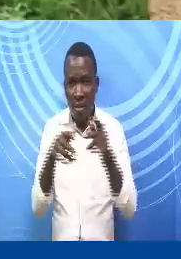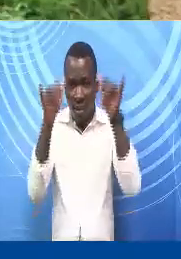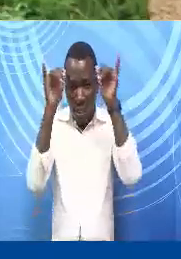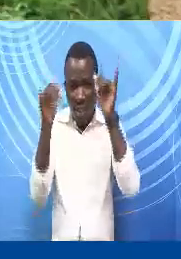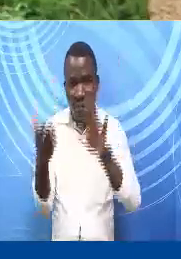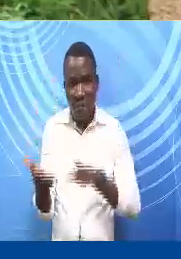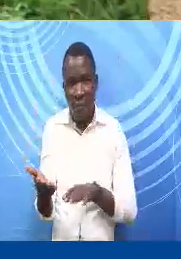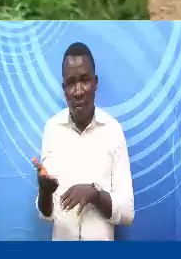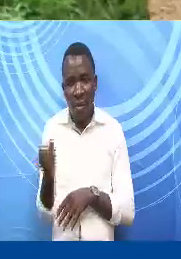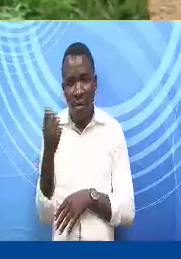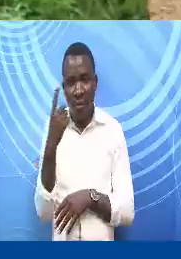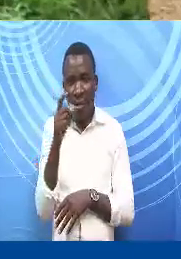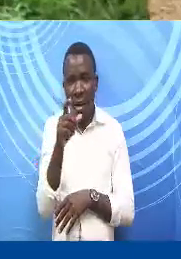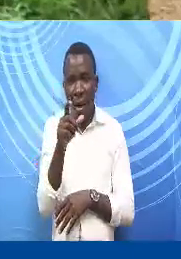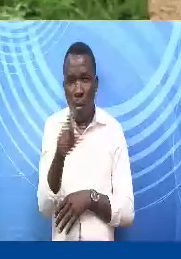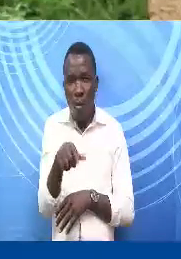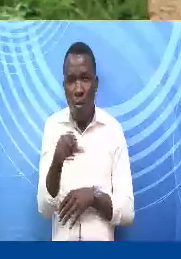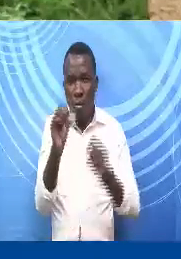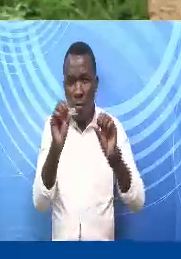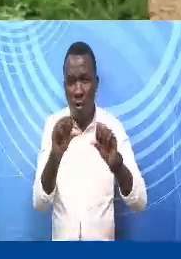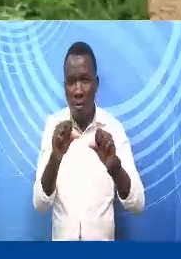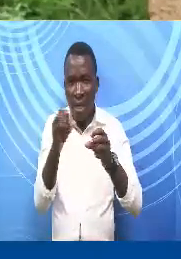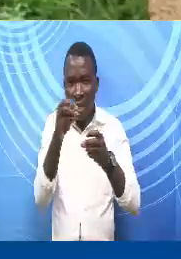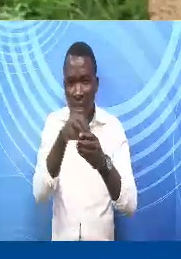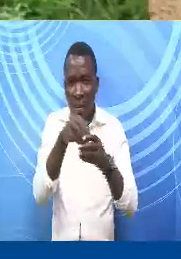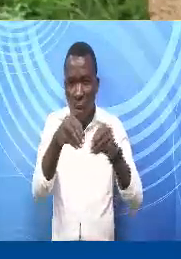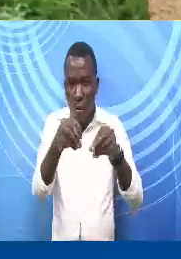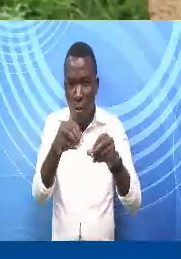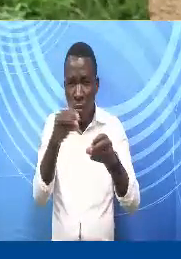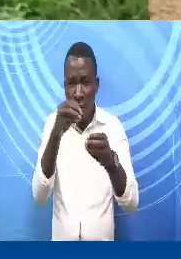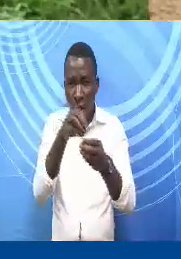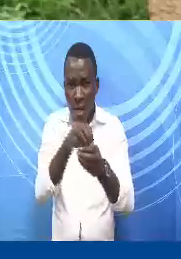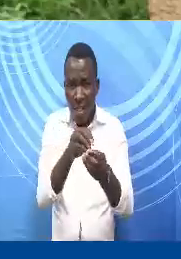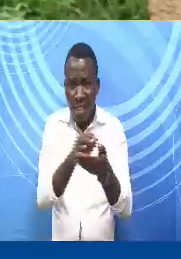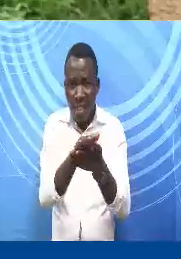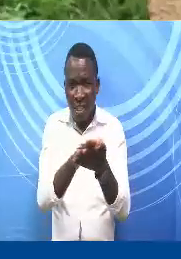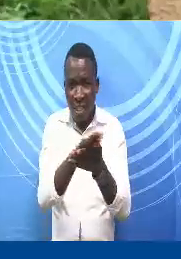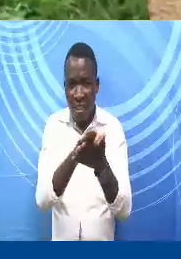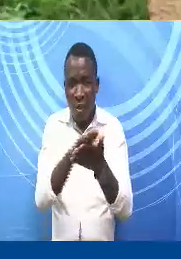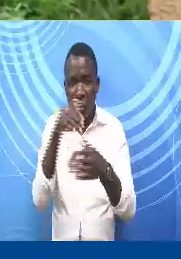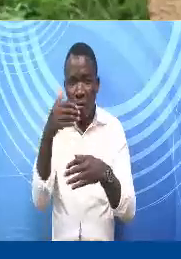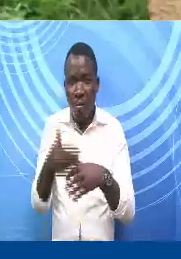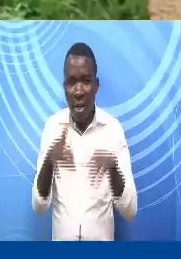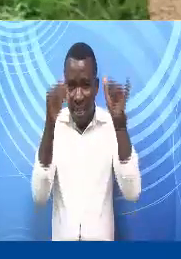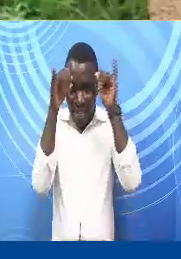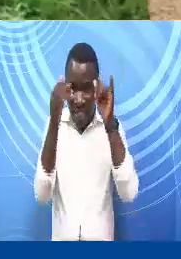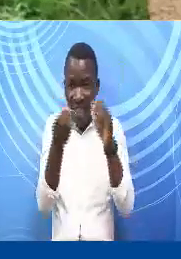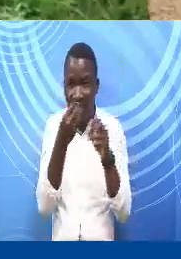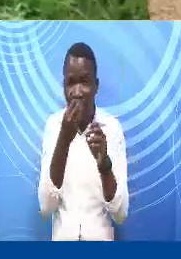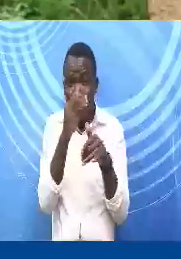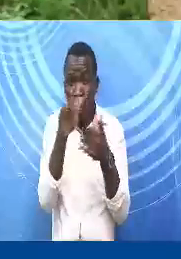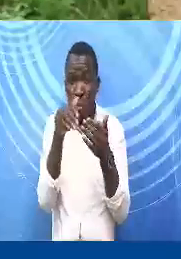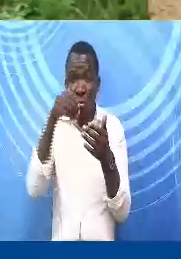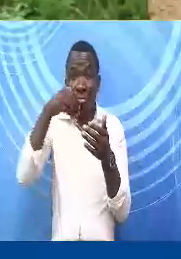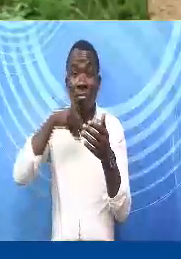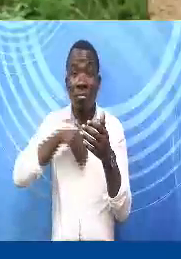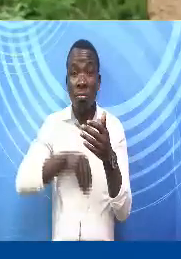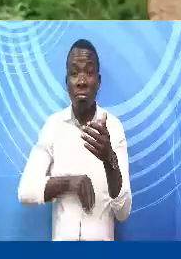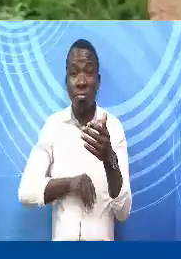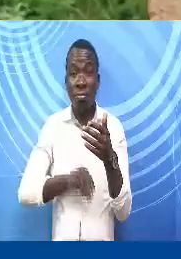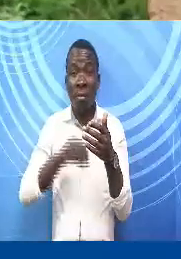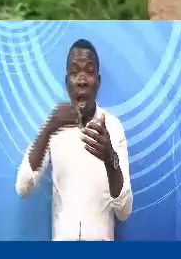w'umugome abisiga umunyu agashyiraho amamesa inka ikagenda ibimira buhoro ikarinda ibimira byose ibwo rero byagera